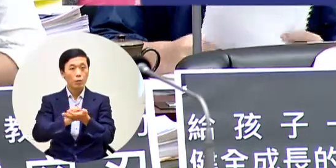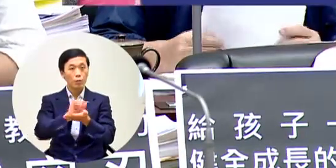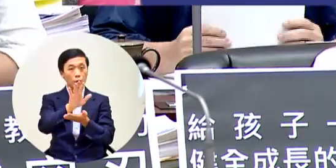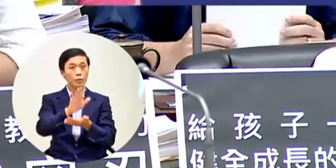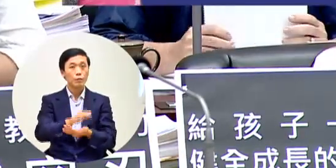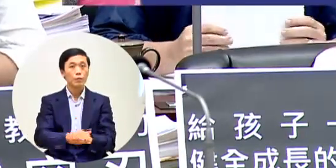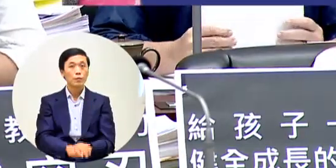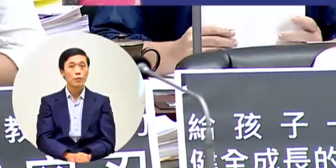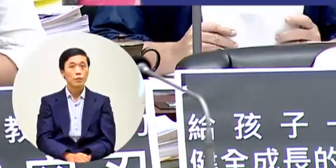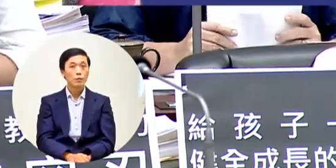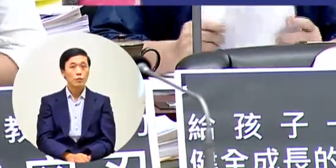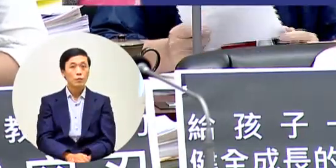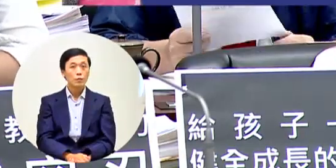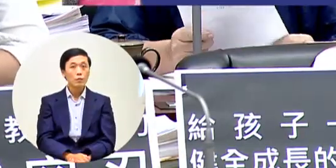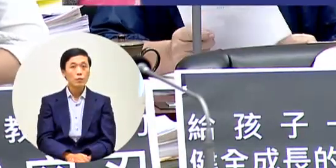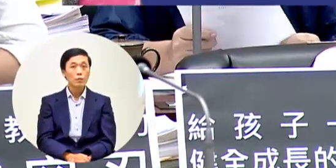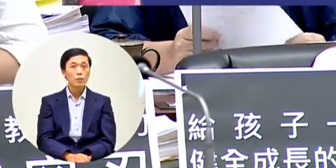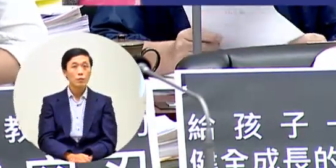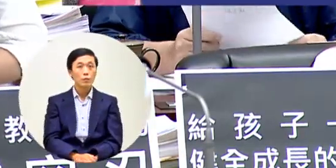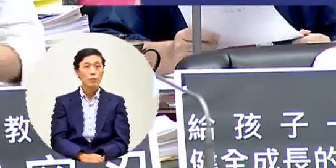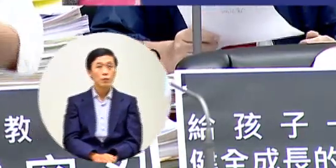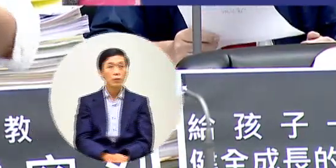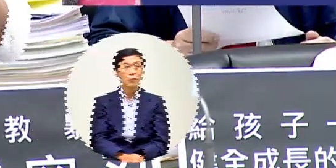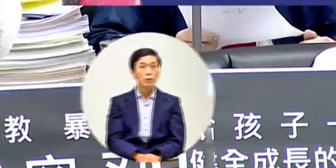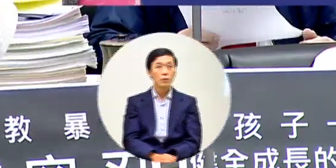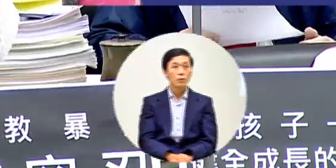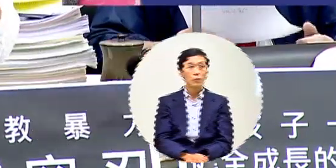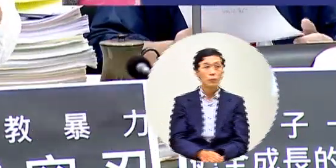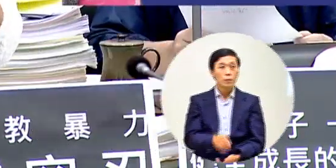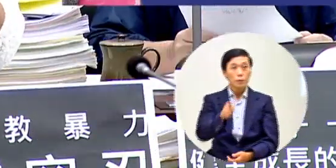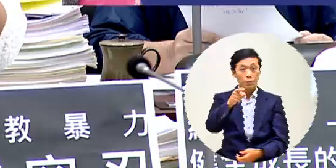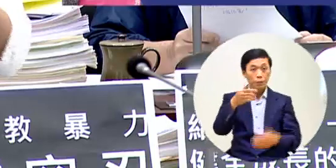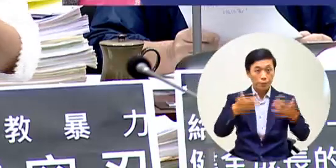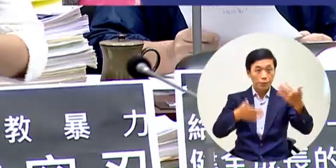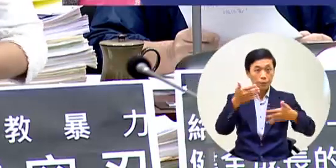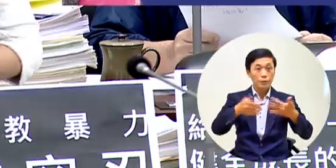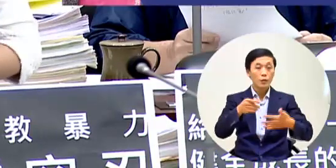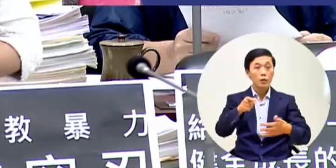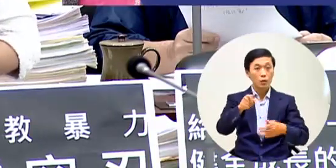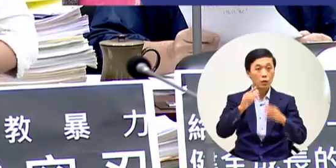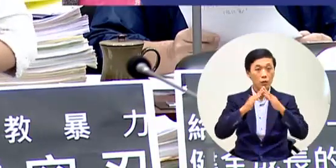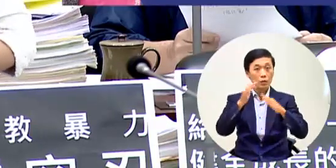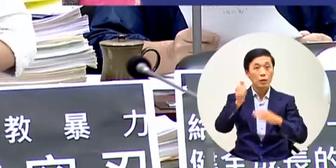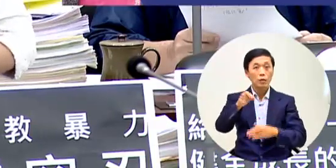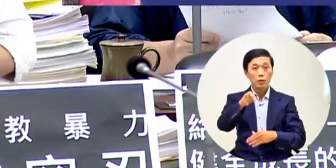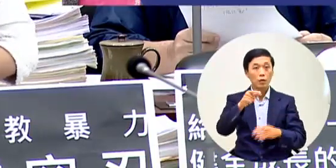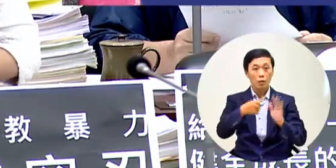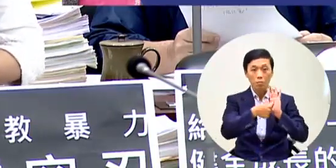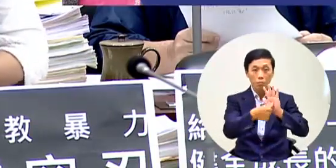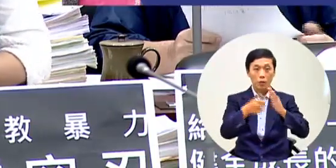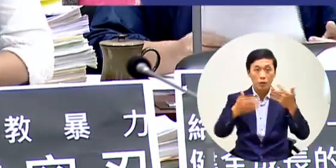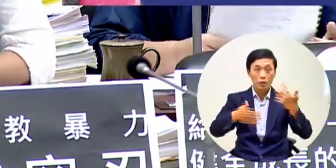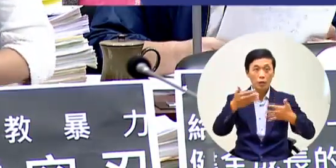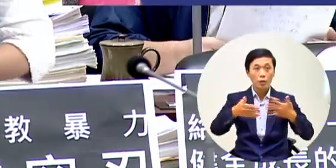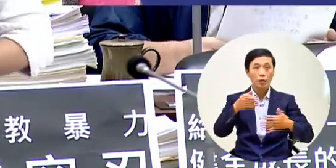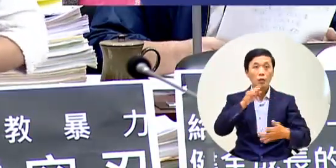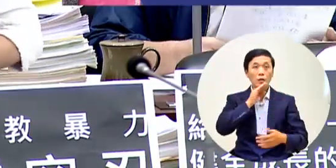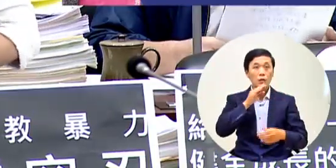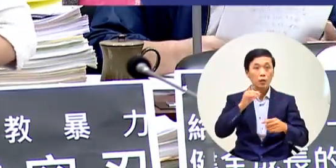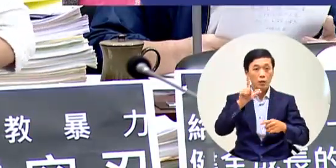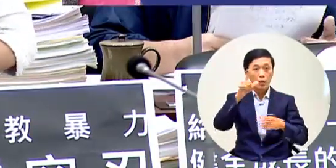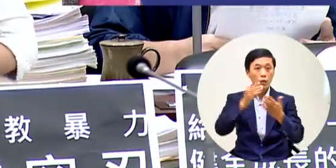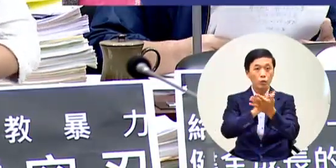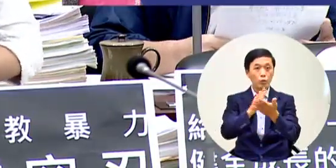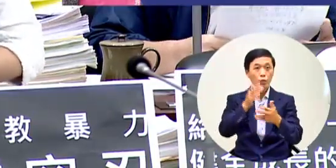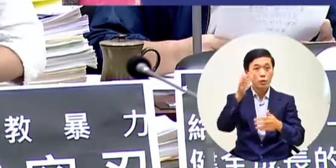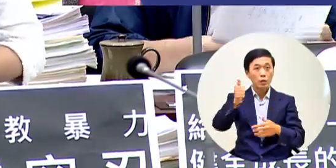风往哪吹你就往哪倒，真是佩服佩服。 这个是市长，这个是一个很有名的电影哦，就说尚书大人风